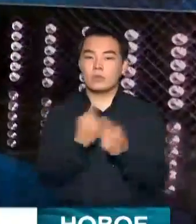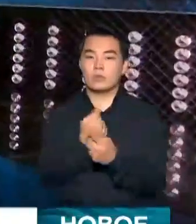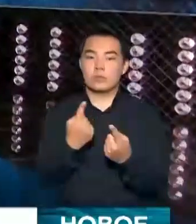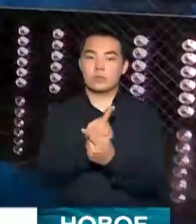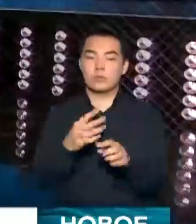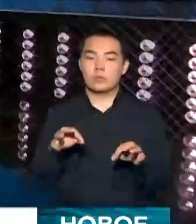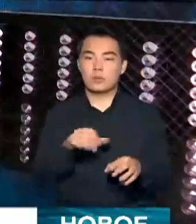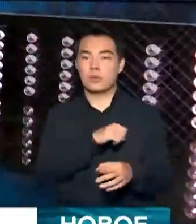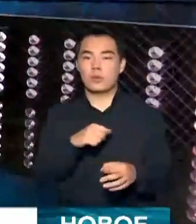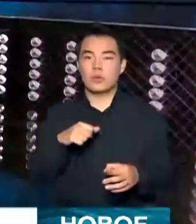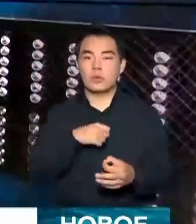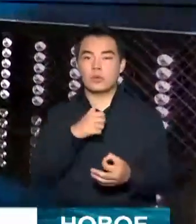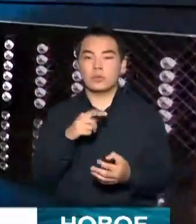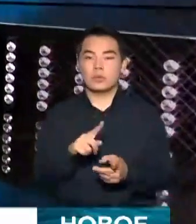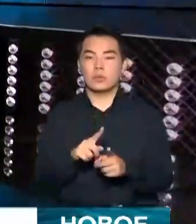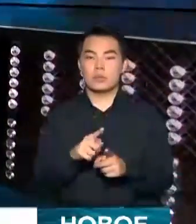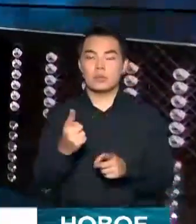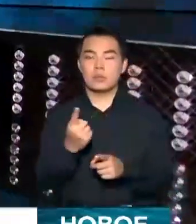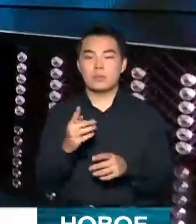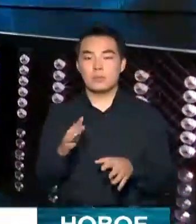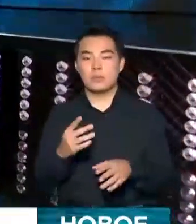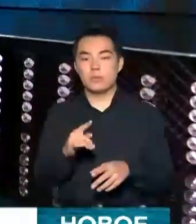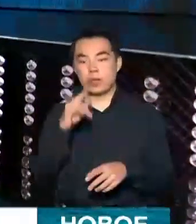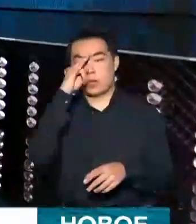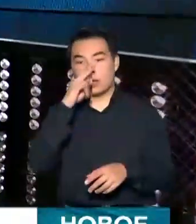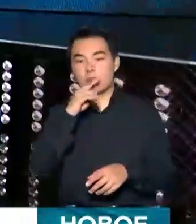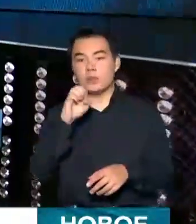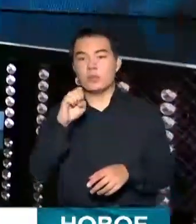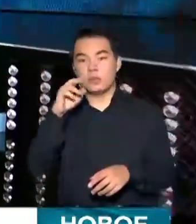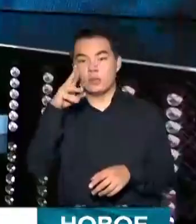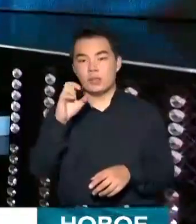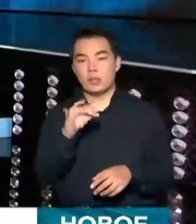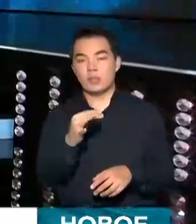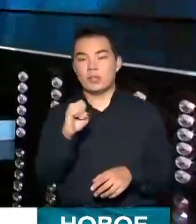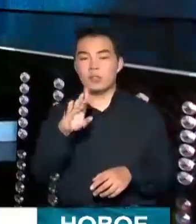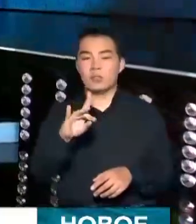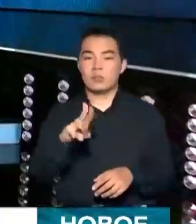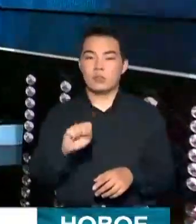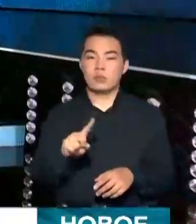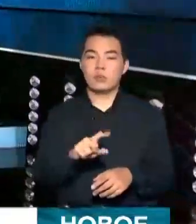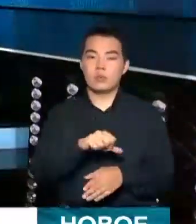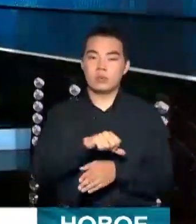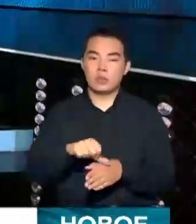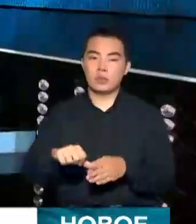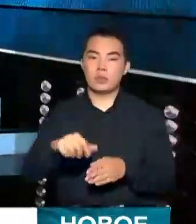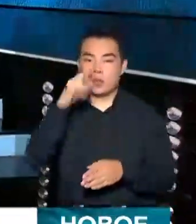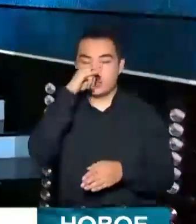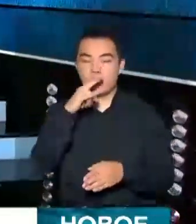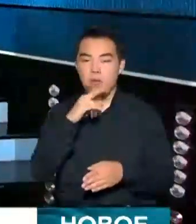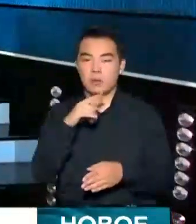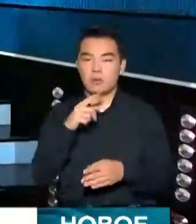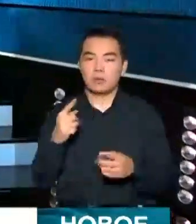маршрутах, и большая часть грузоперевозок из Китая в Европу так или иначе идет через территорию Казахстана.